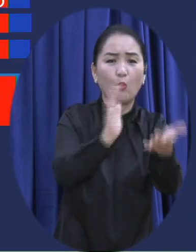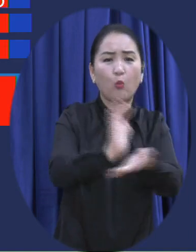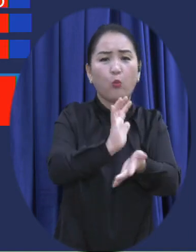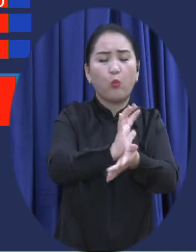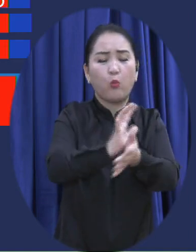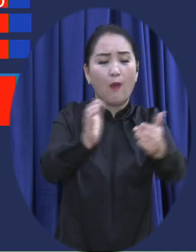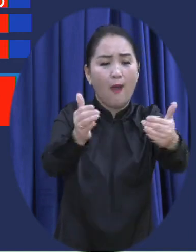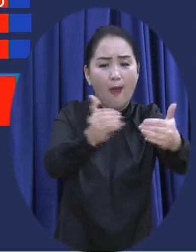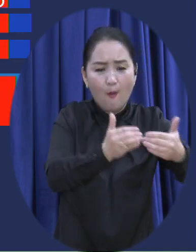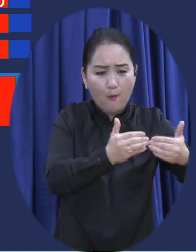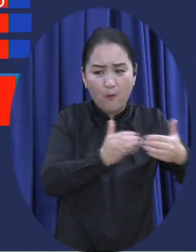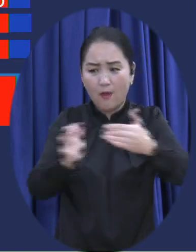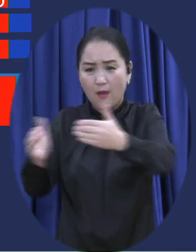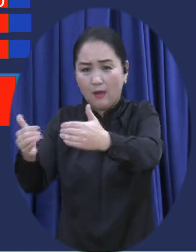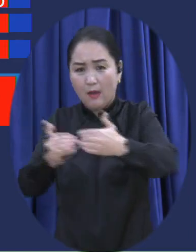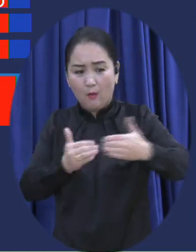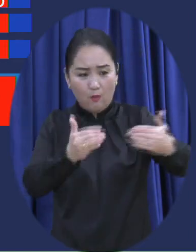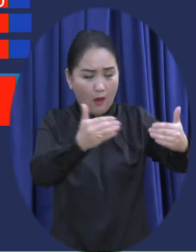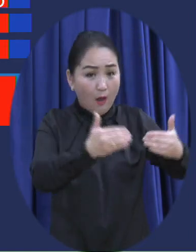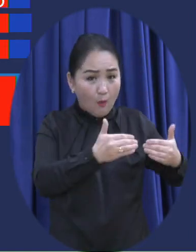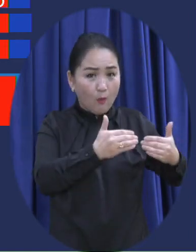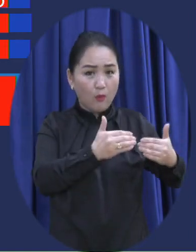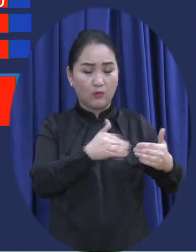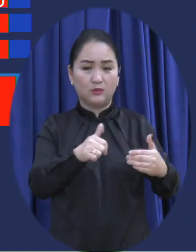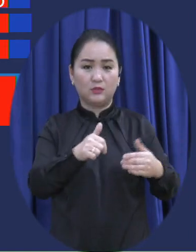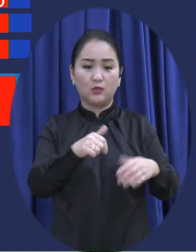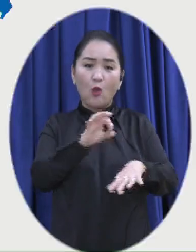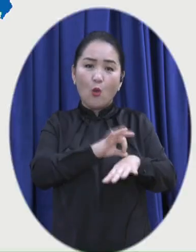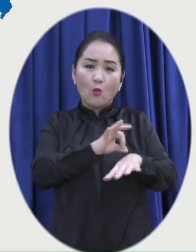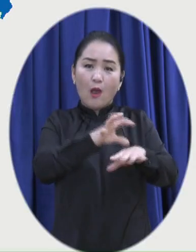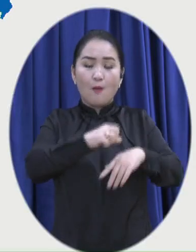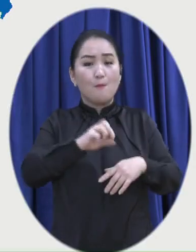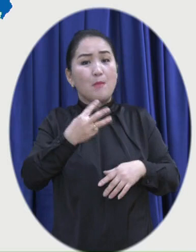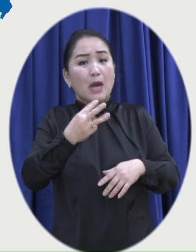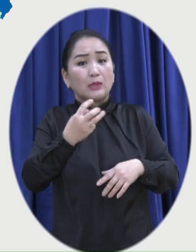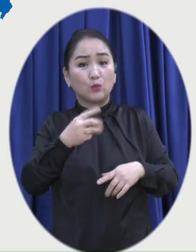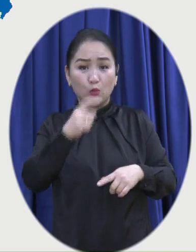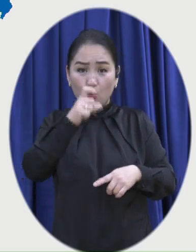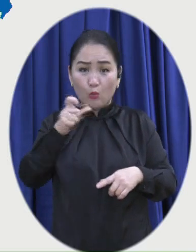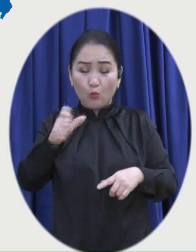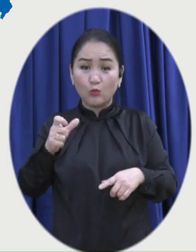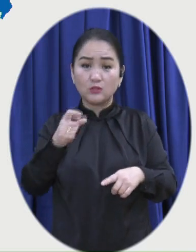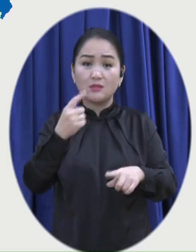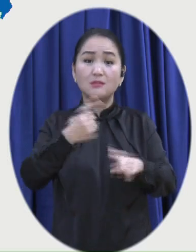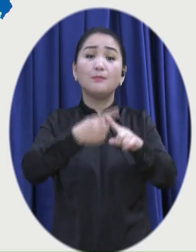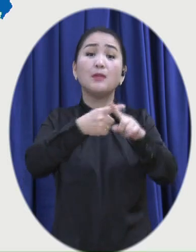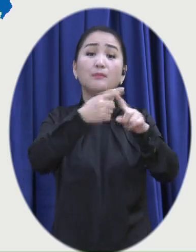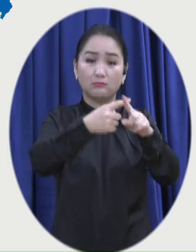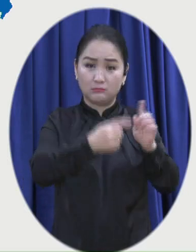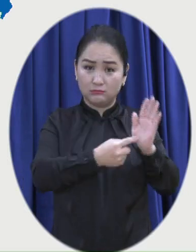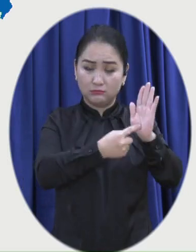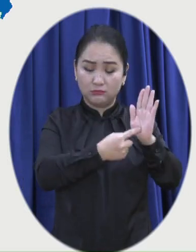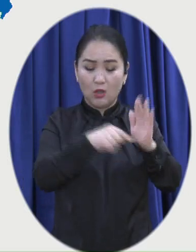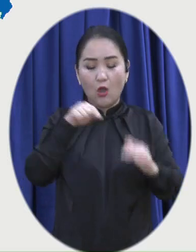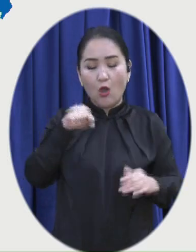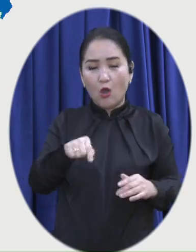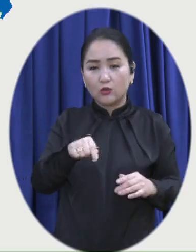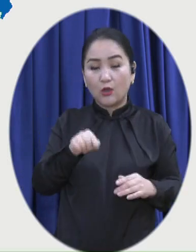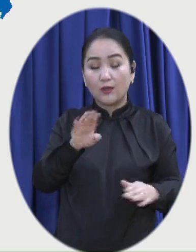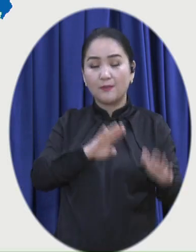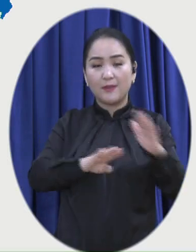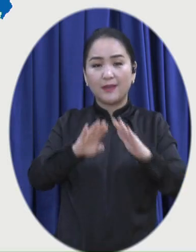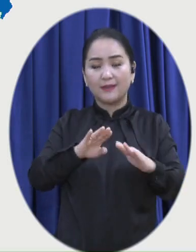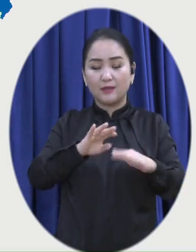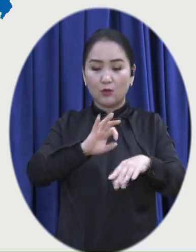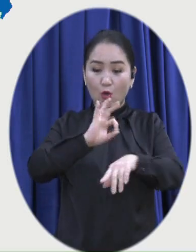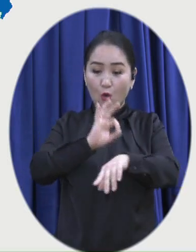чинь алдар оосон байх магадлалтай хүмүүсийн тоо нэмэгдэж дээ гэсэн үг. Тэр одоогоор бол бид нар эхний байдлаар одоо